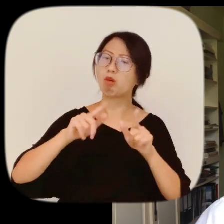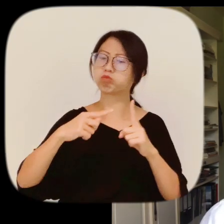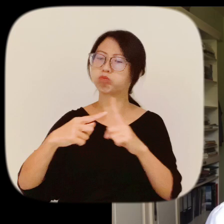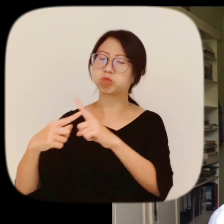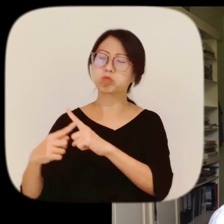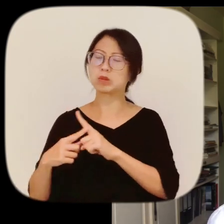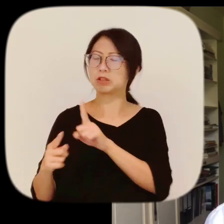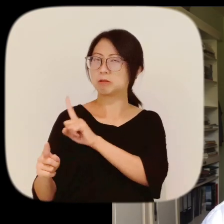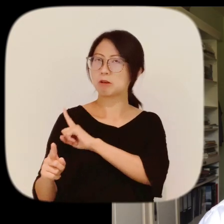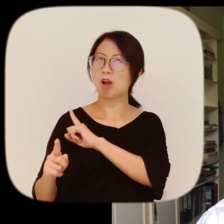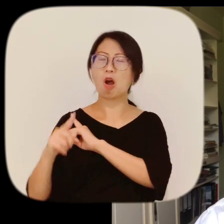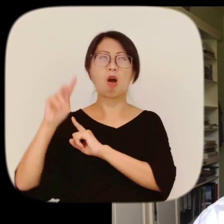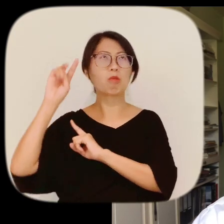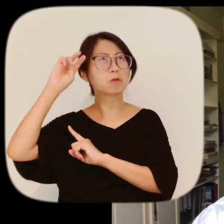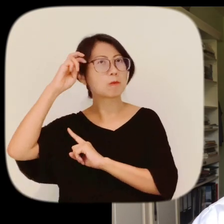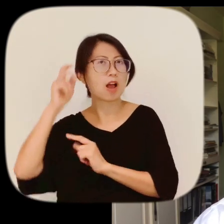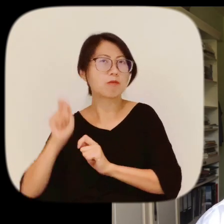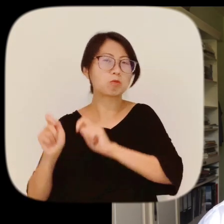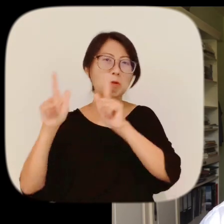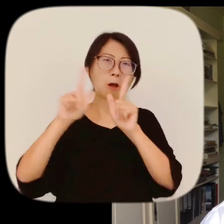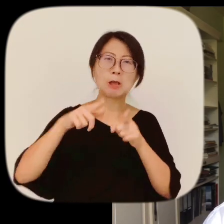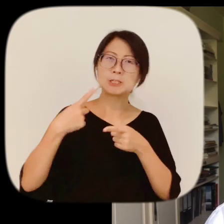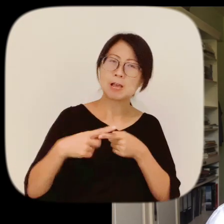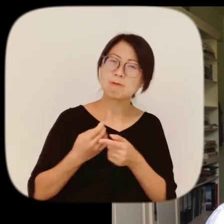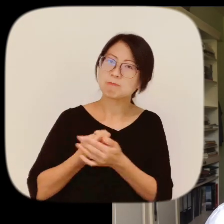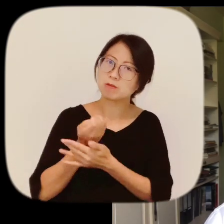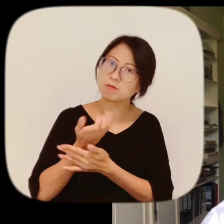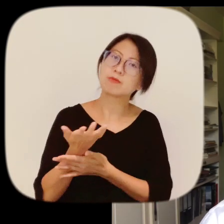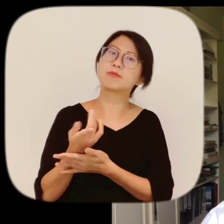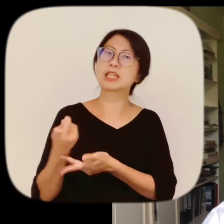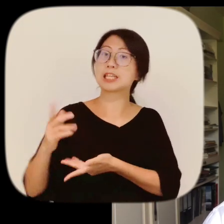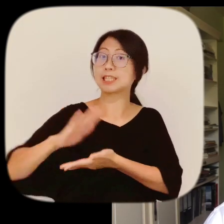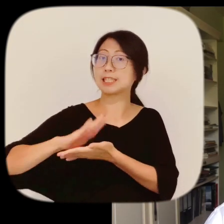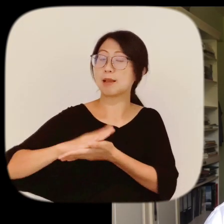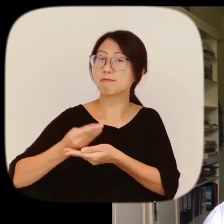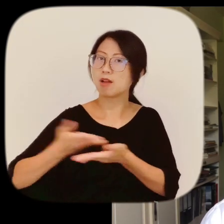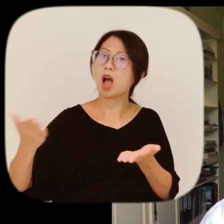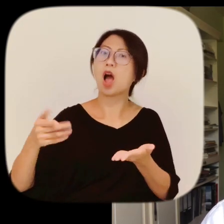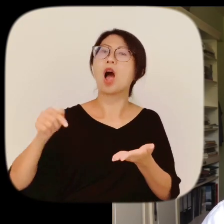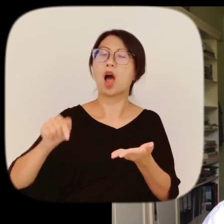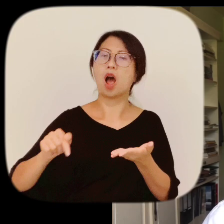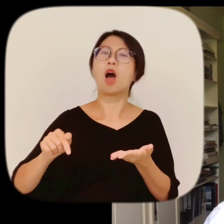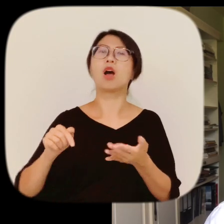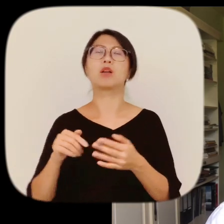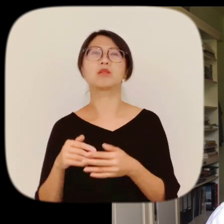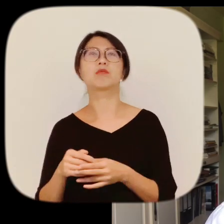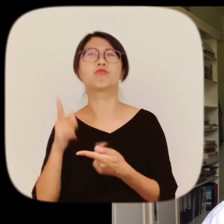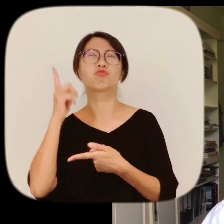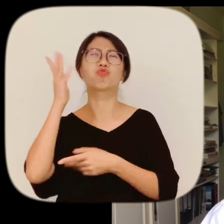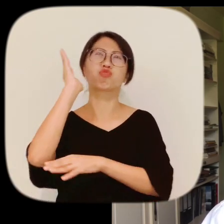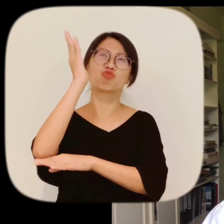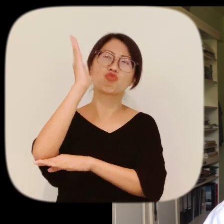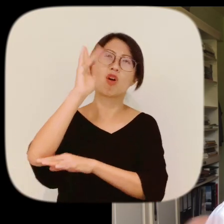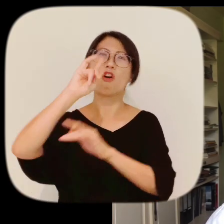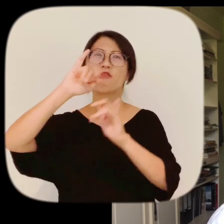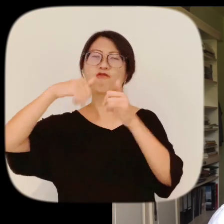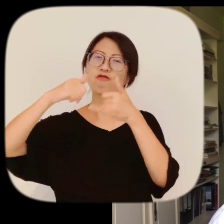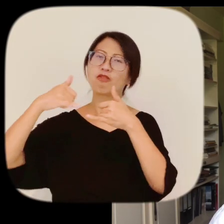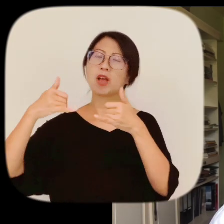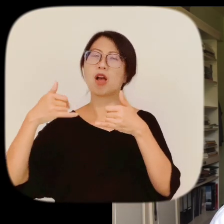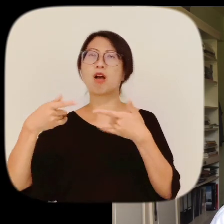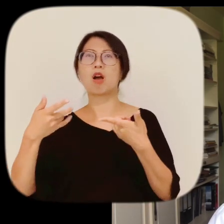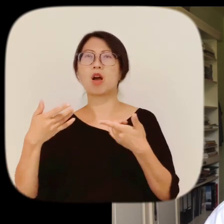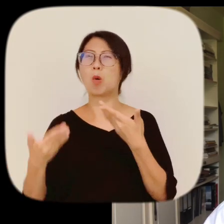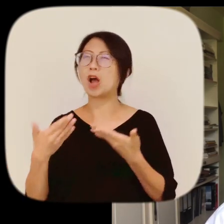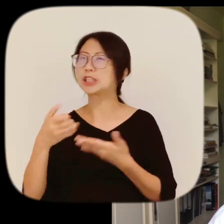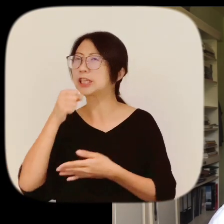下面的世界呢民众自己会建构一个自己的生活世界的他们在当时里面就会出版一些地下刊